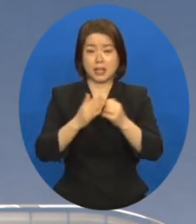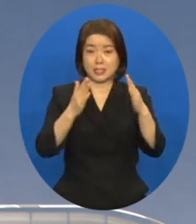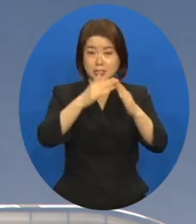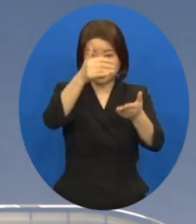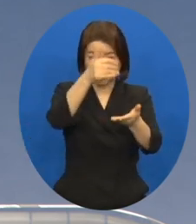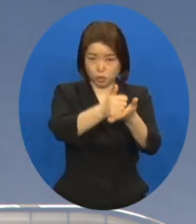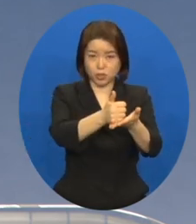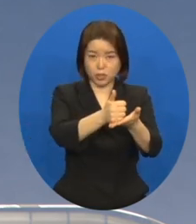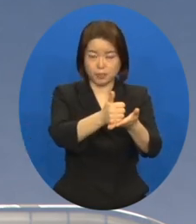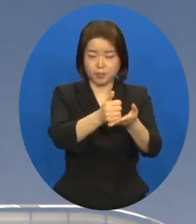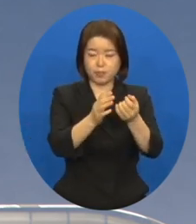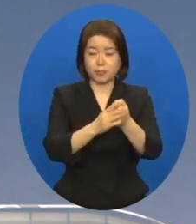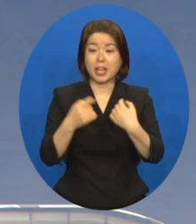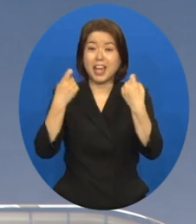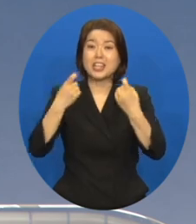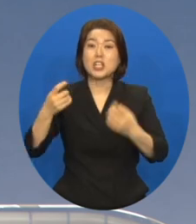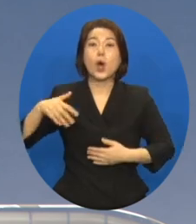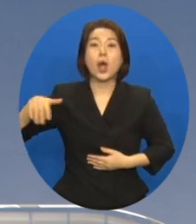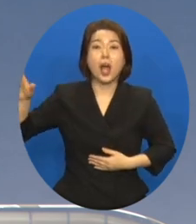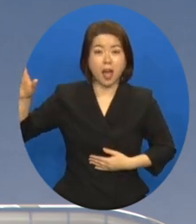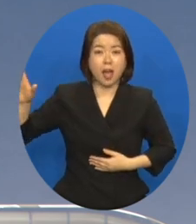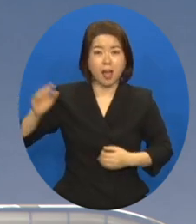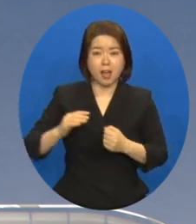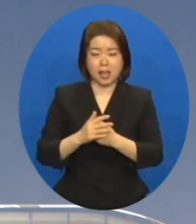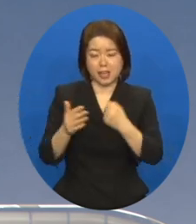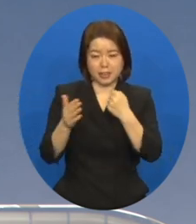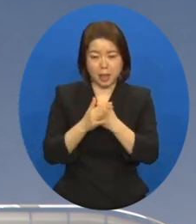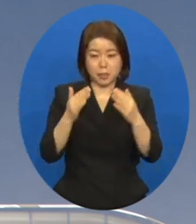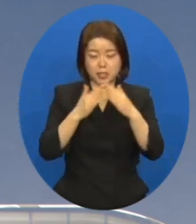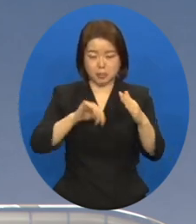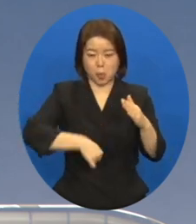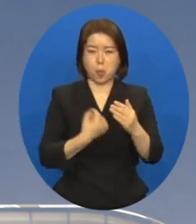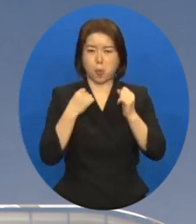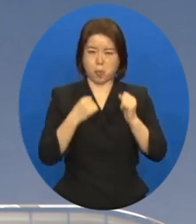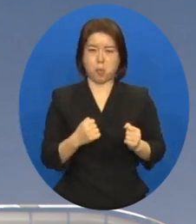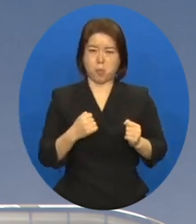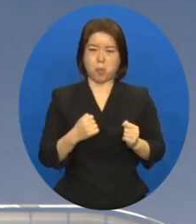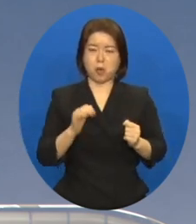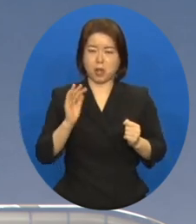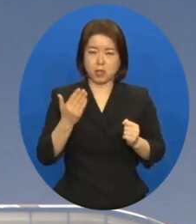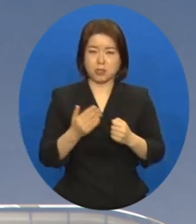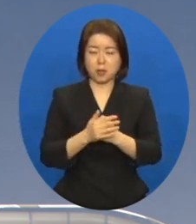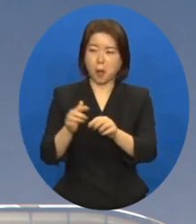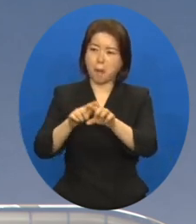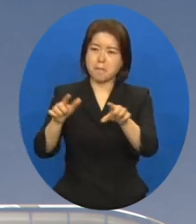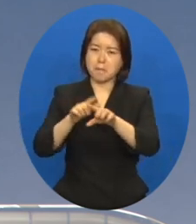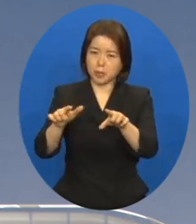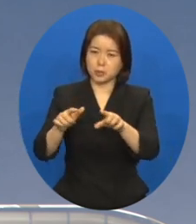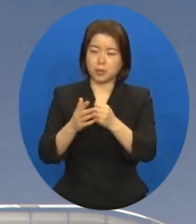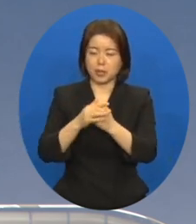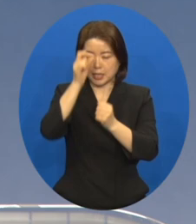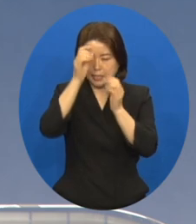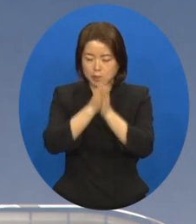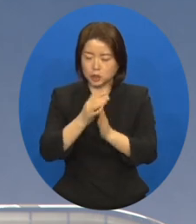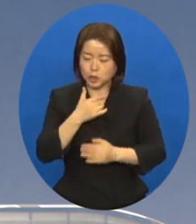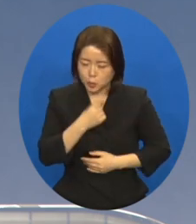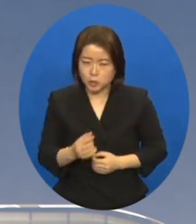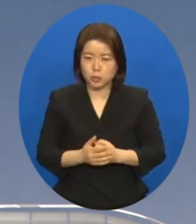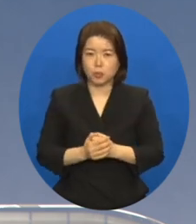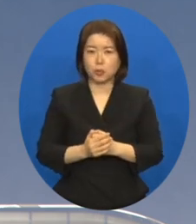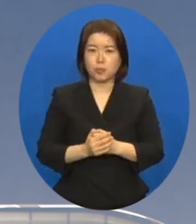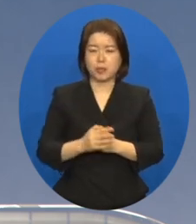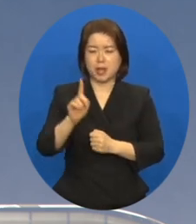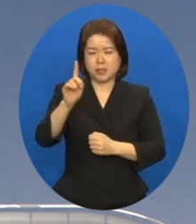주인이 여행을 가는 바람에 집에 혼자 있게 됐어요. 평소에는 그렇게 기도하고 싶고 좀